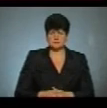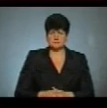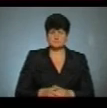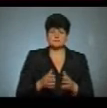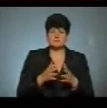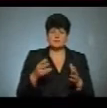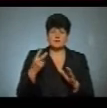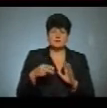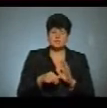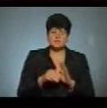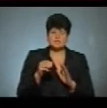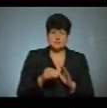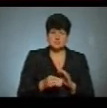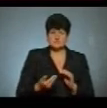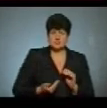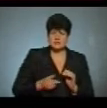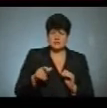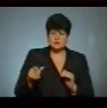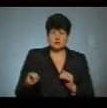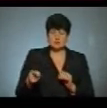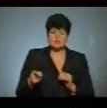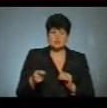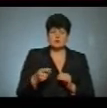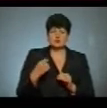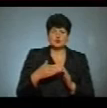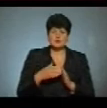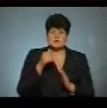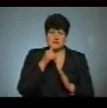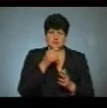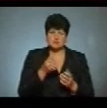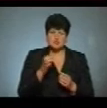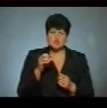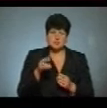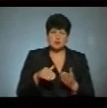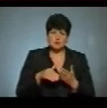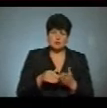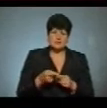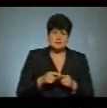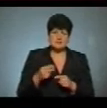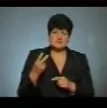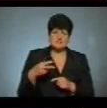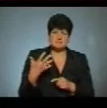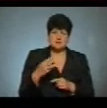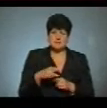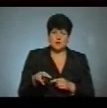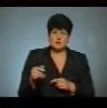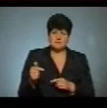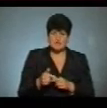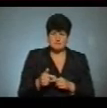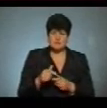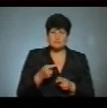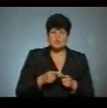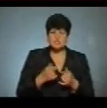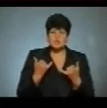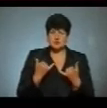понад 26 тисяч жителів Тернопільщини до завтра, 5 травня, отримують соціальну допомогу. Загалом це майже 25 мільйонів гривень. Про це